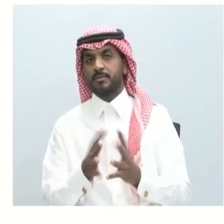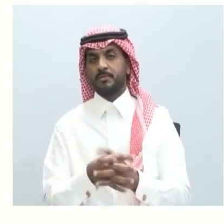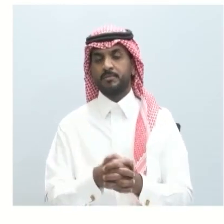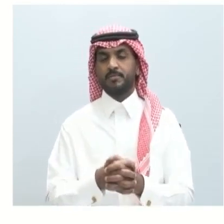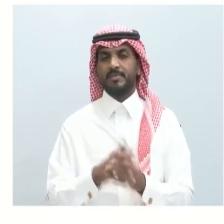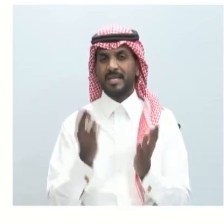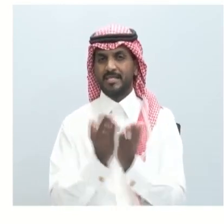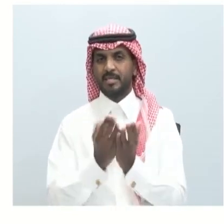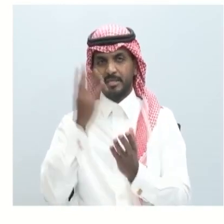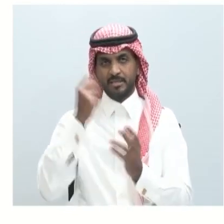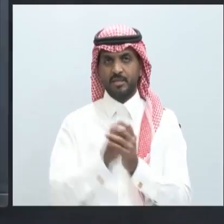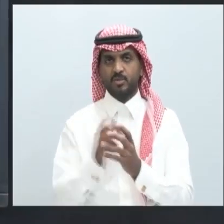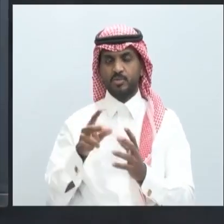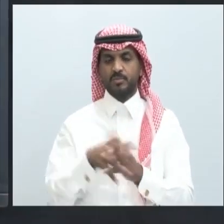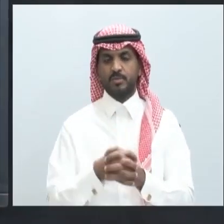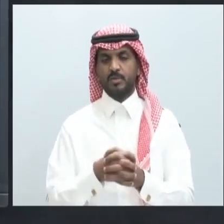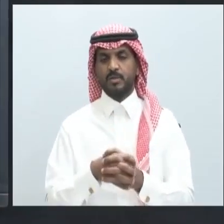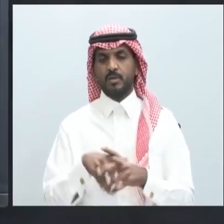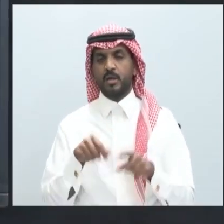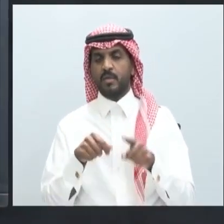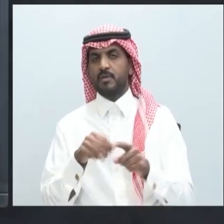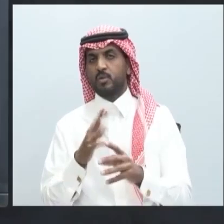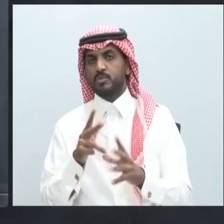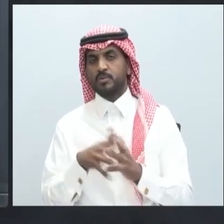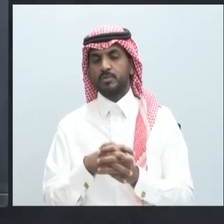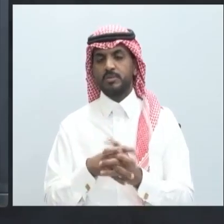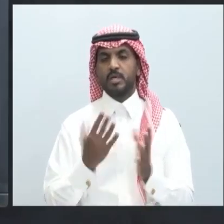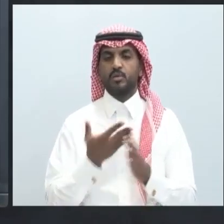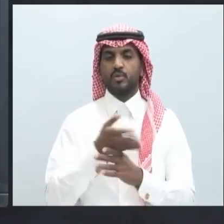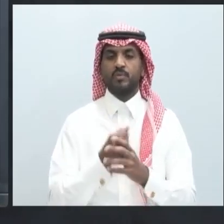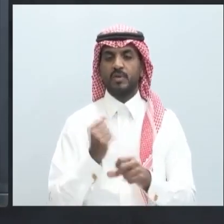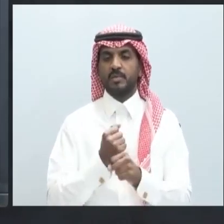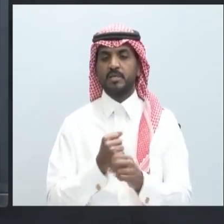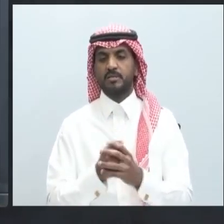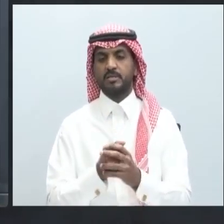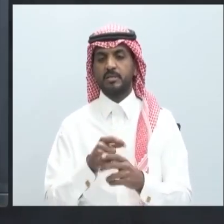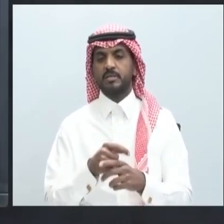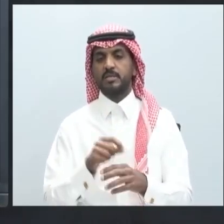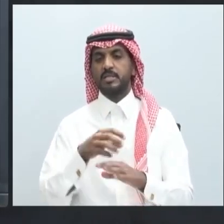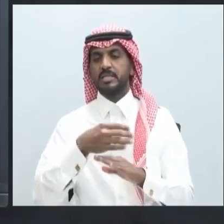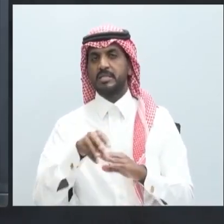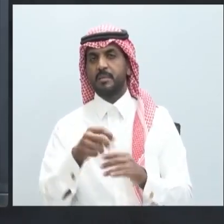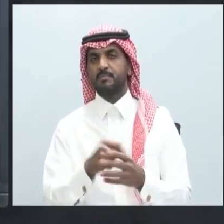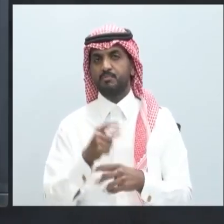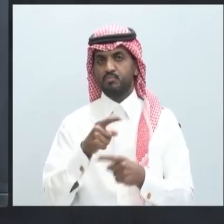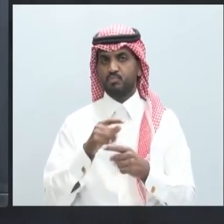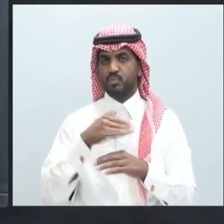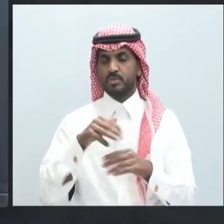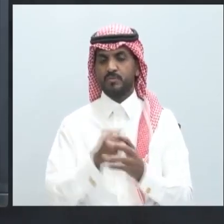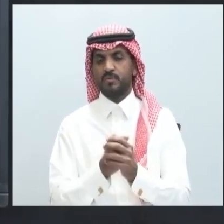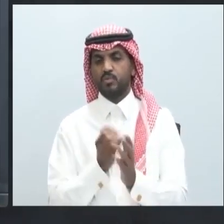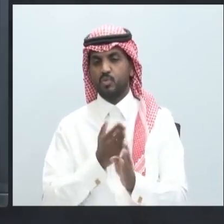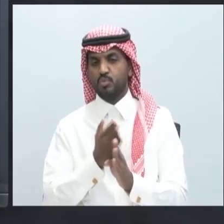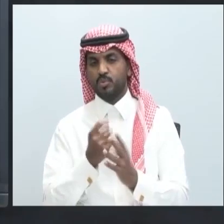درسنا خريطه كروموسومي هذه الكروموسومات سوف تدخل في عمليه انقسام منصف في عمليه الانقسام المنصف سوف يحدث عبور